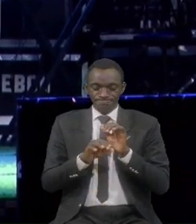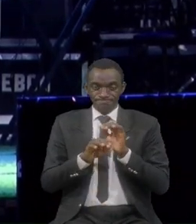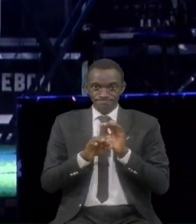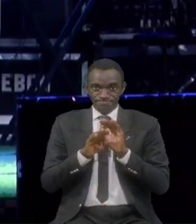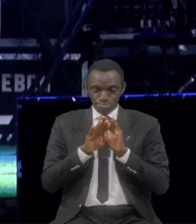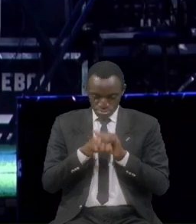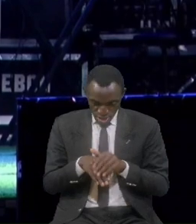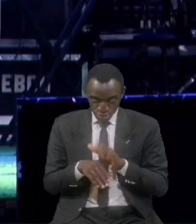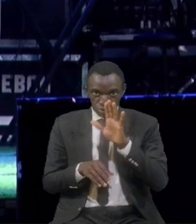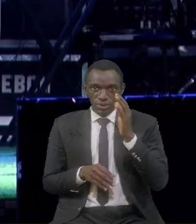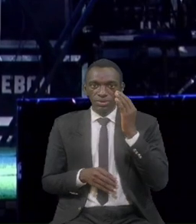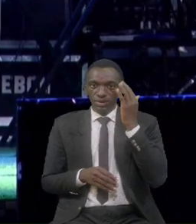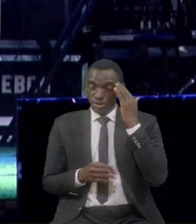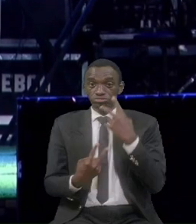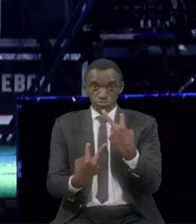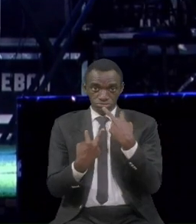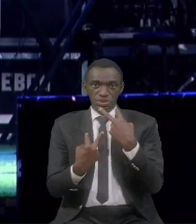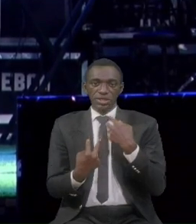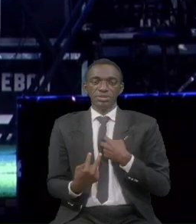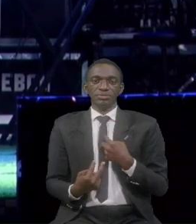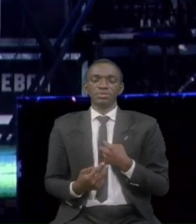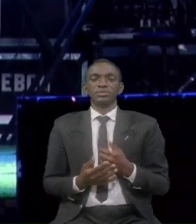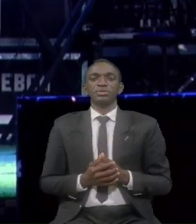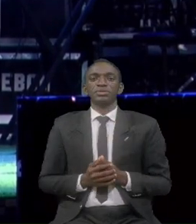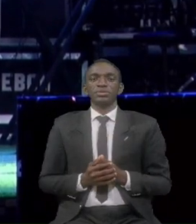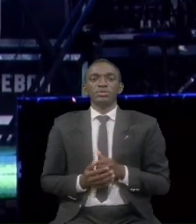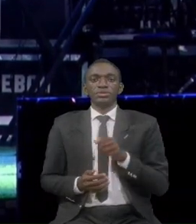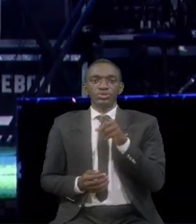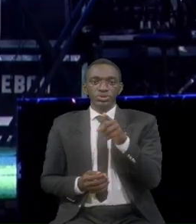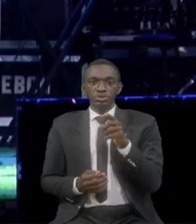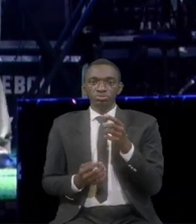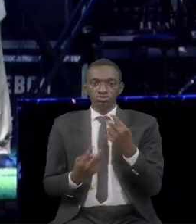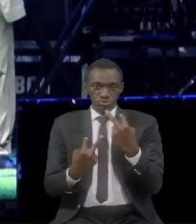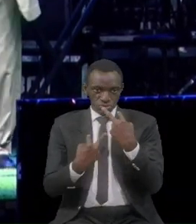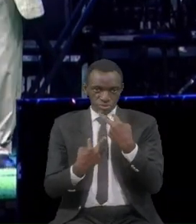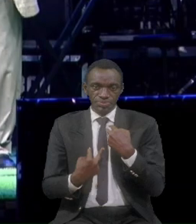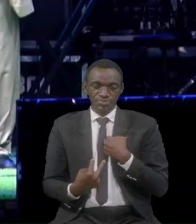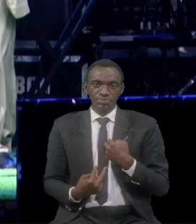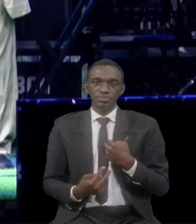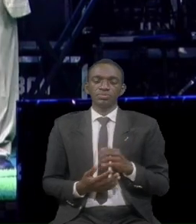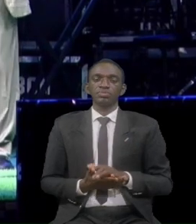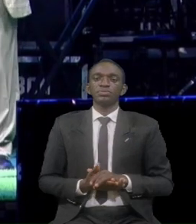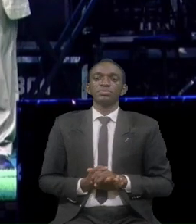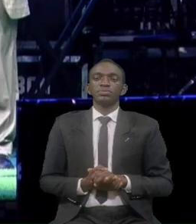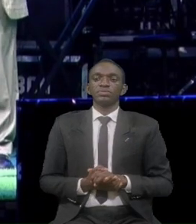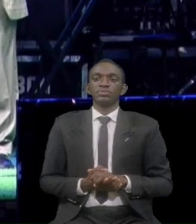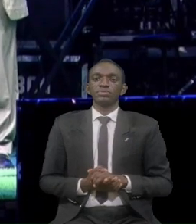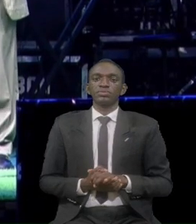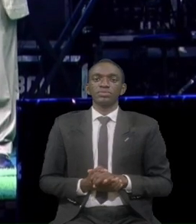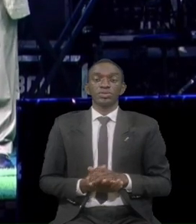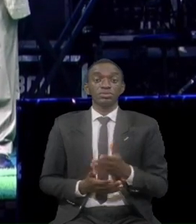ulo og ipiyong ang atong mga mata. It's bowed and eyes closed. Atong ipiyong atong gidukwa tong maulo og ipiyong atong mga mata.